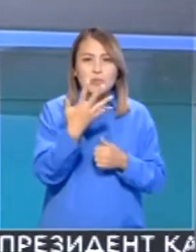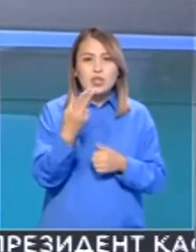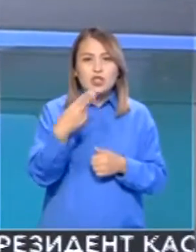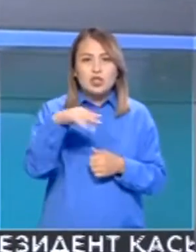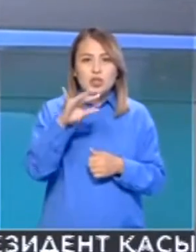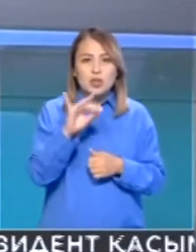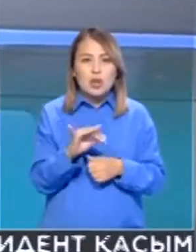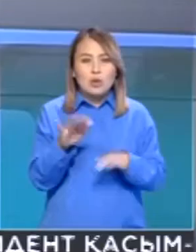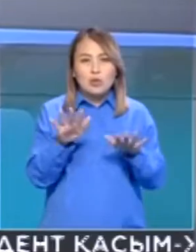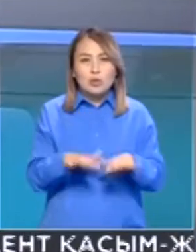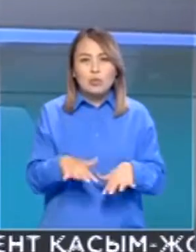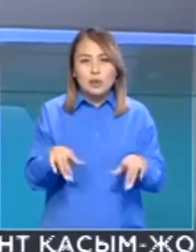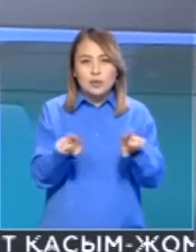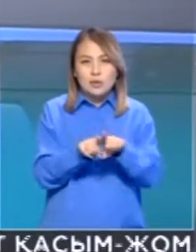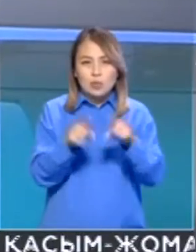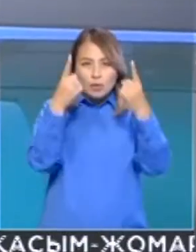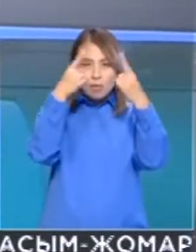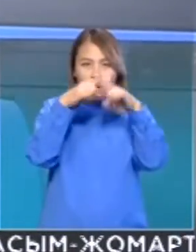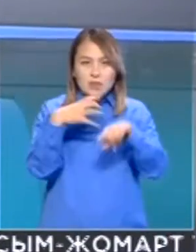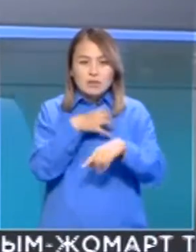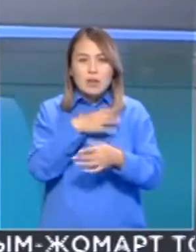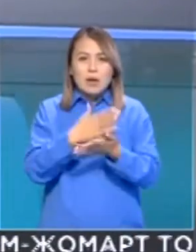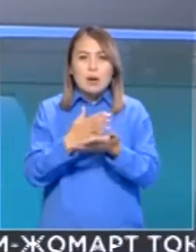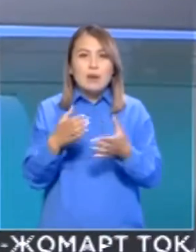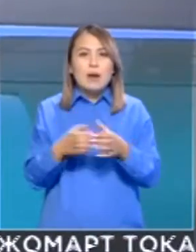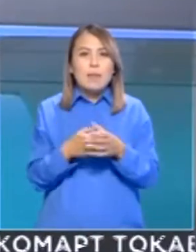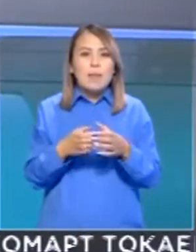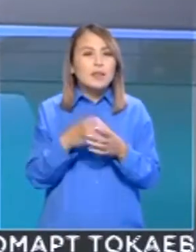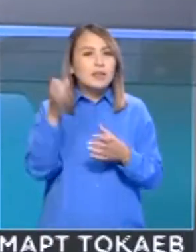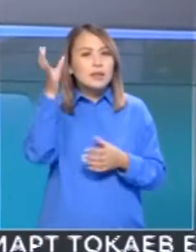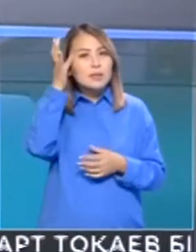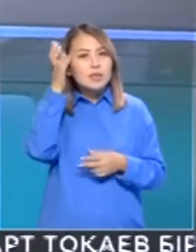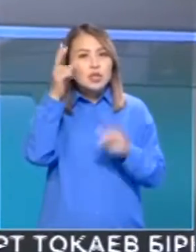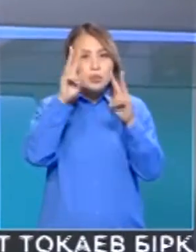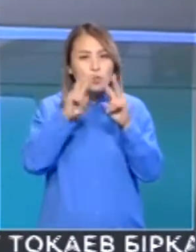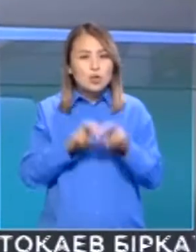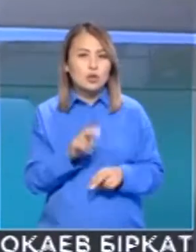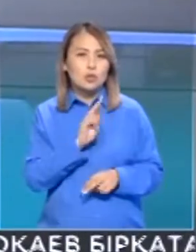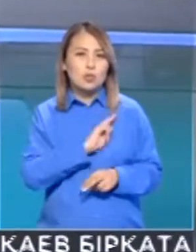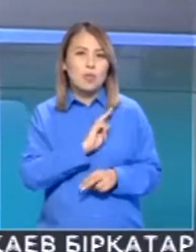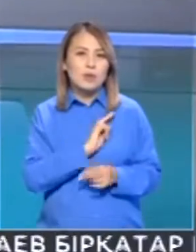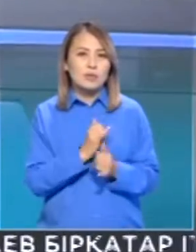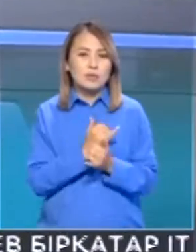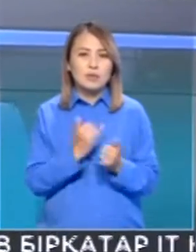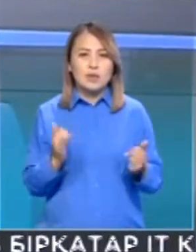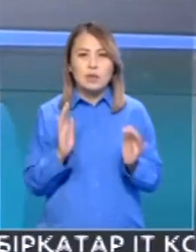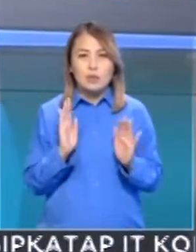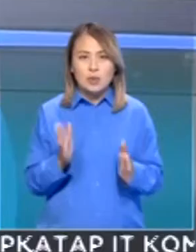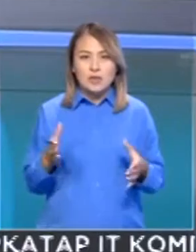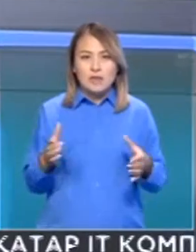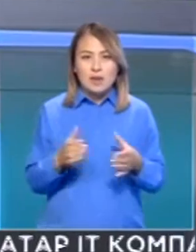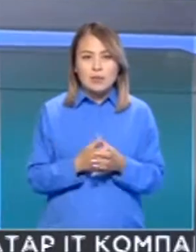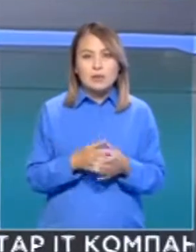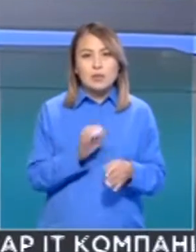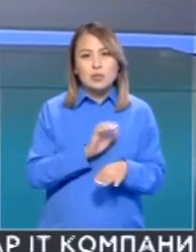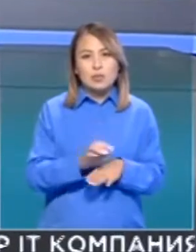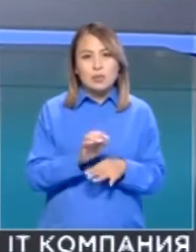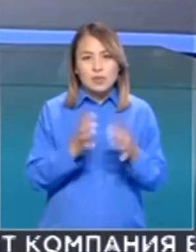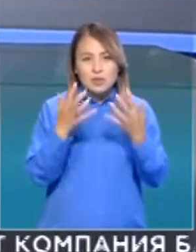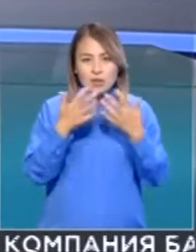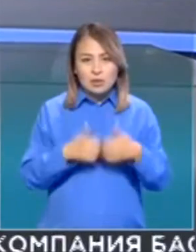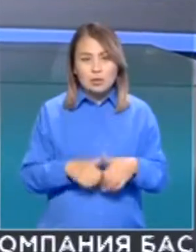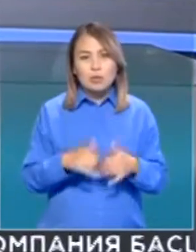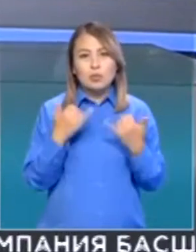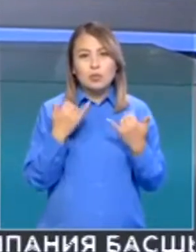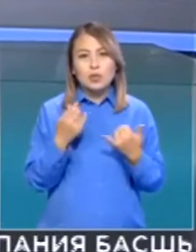келеді. 5G дәуірінде мұндай технологияның маңызы зор әрине. Компания ғылыми зерттеу жұмыстарына басымдық береді. Нәтижесінде инновациялық